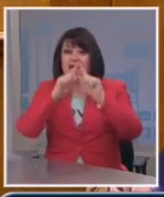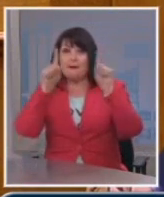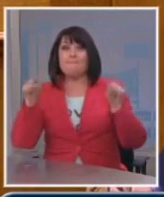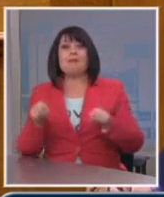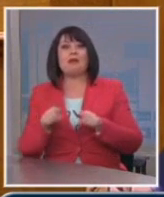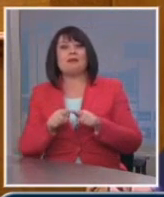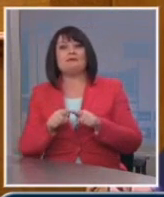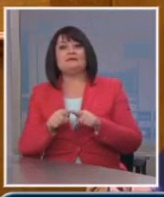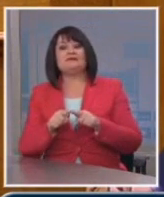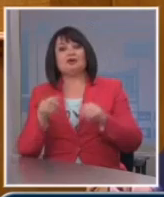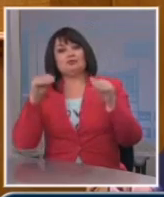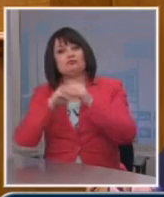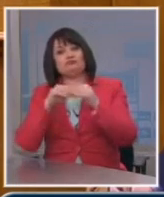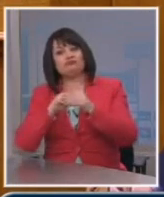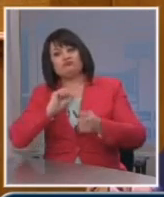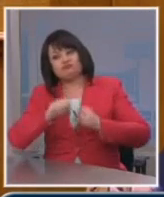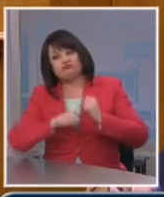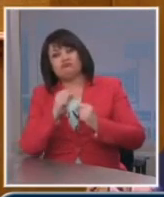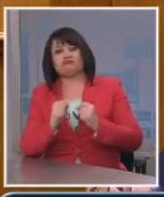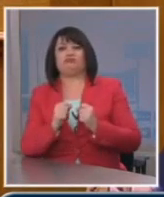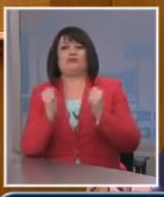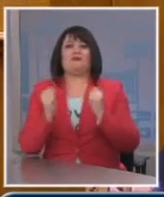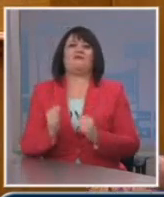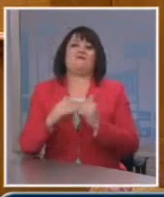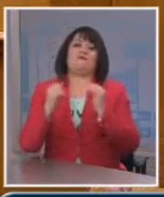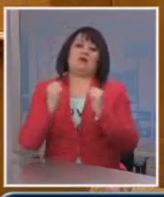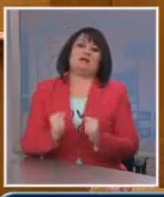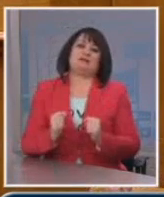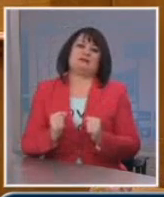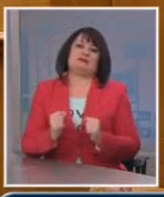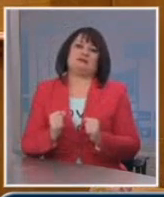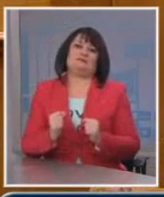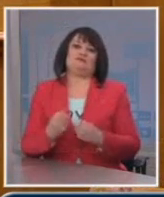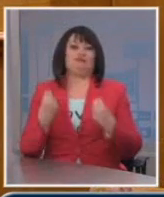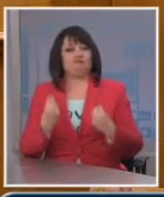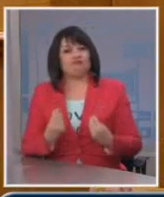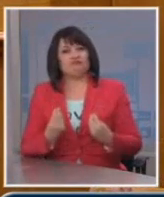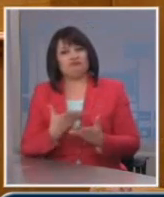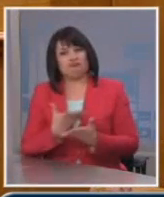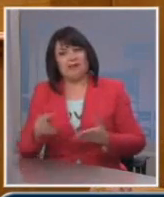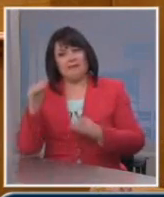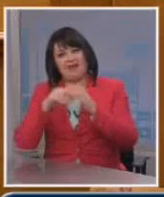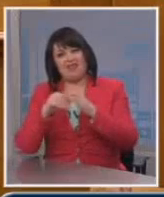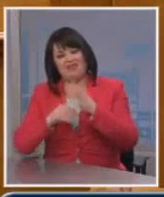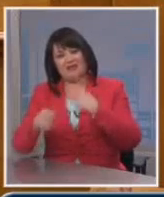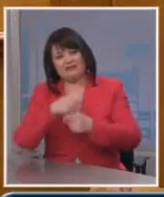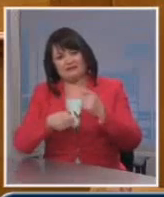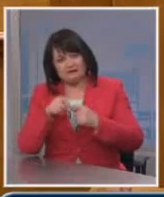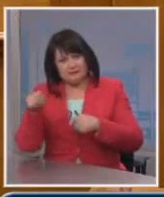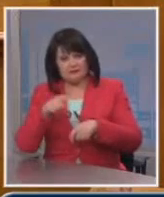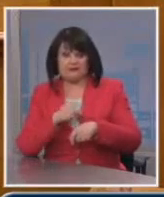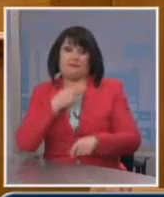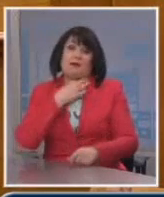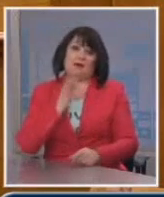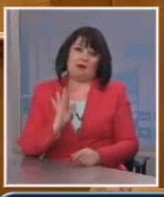μια επενδυτική δραστηριότητα πάνω σε στέρεες βάσεις. Ευνοϊκός για τις μεγάλες επενδύσεις που χρειάζεται αυτή τη στιγμή